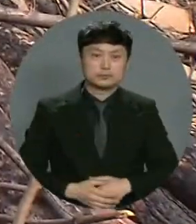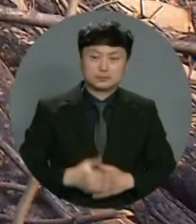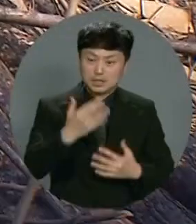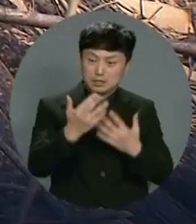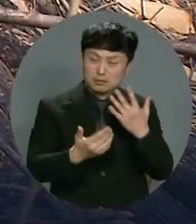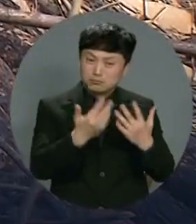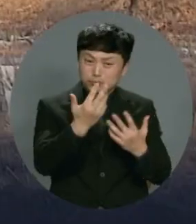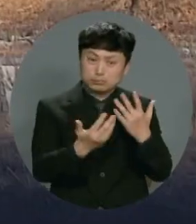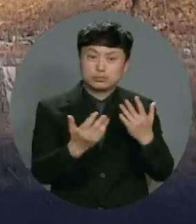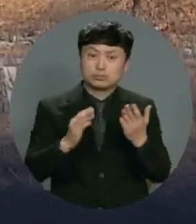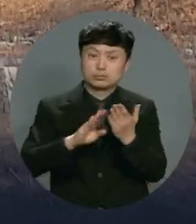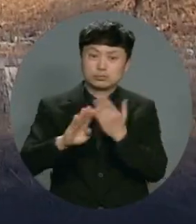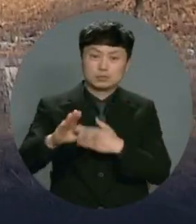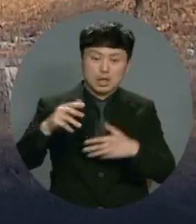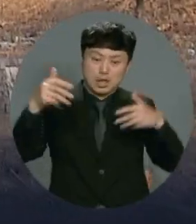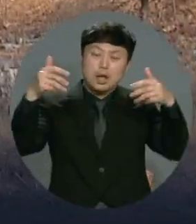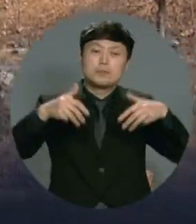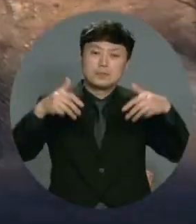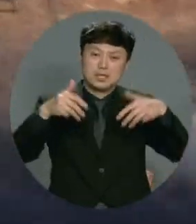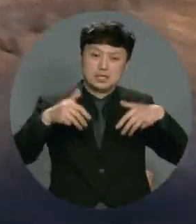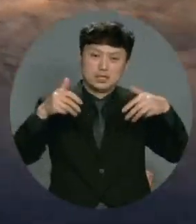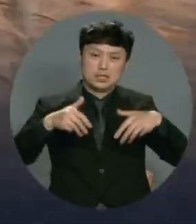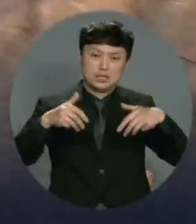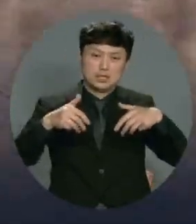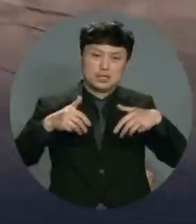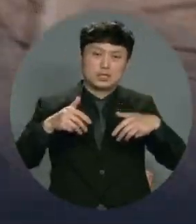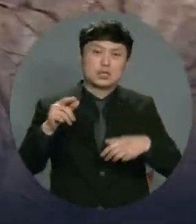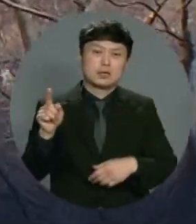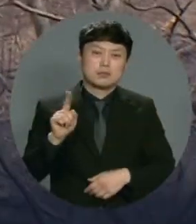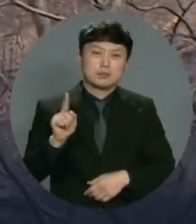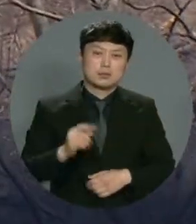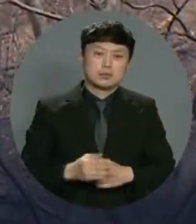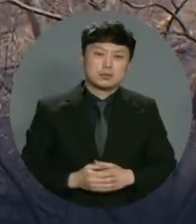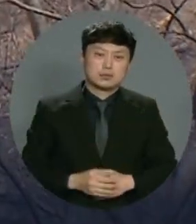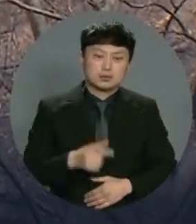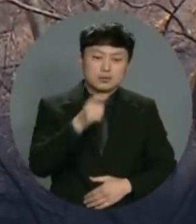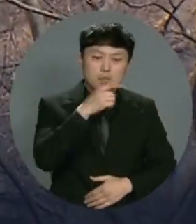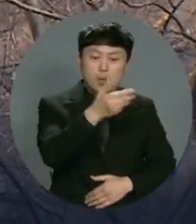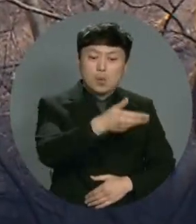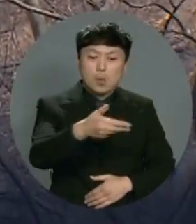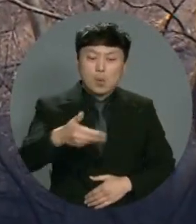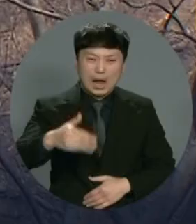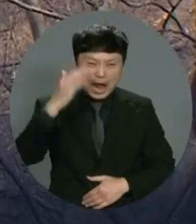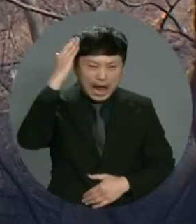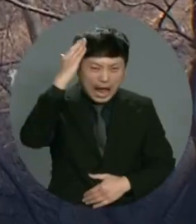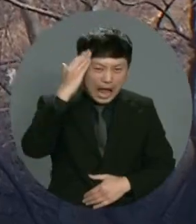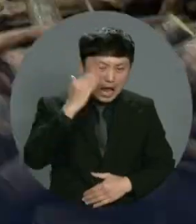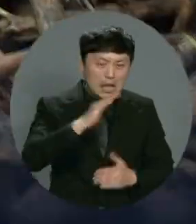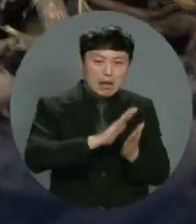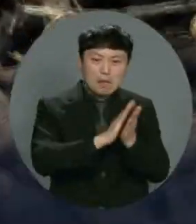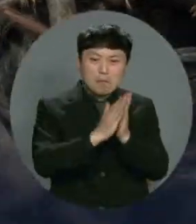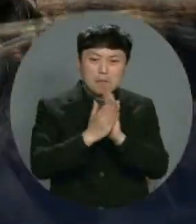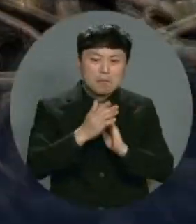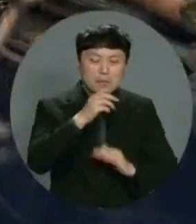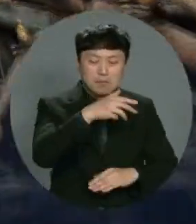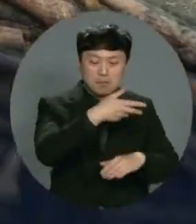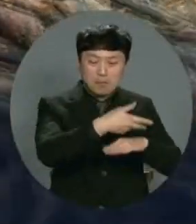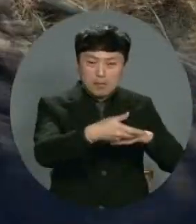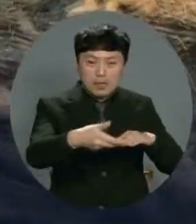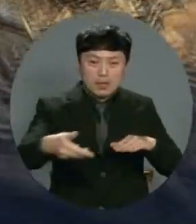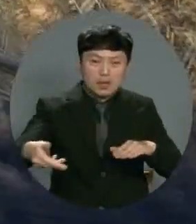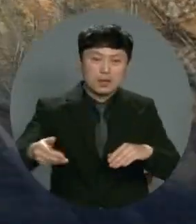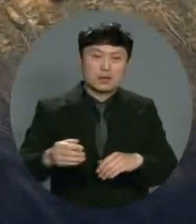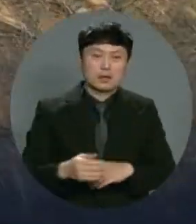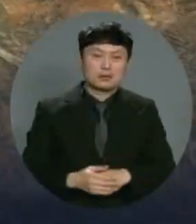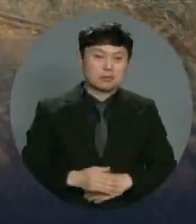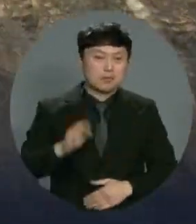난 뒤에 비가 오니까 도랑에 물이 검게 내려오고 또